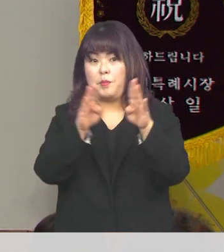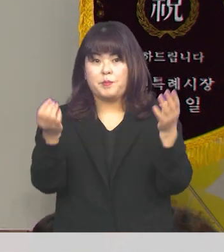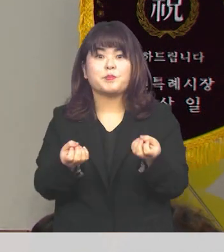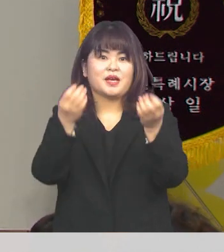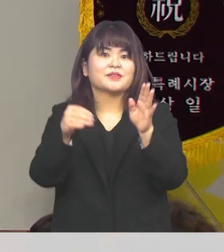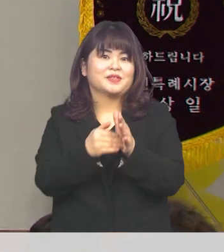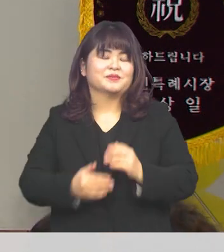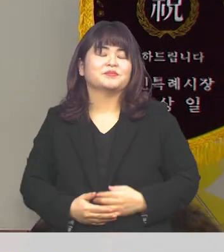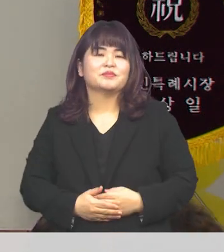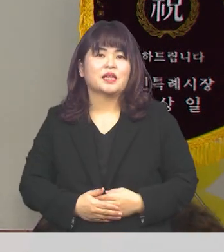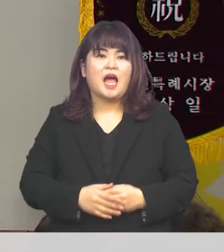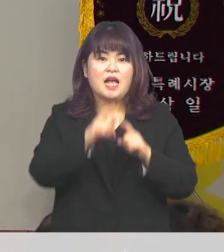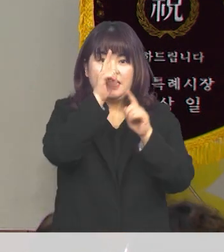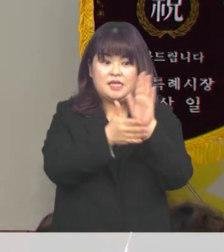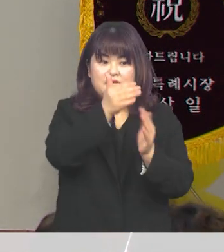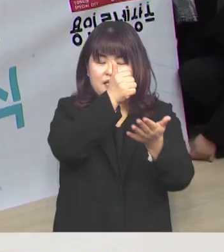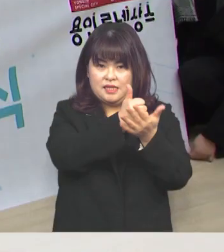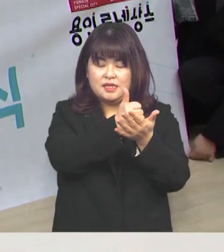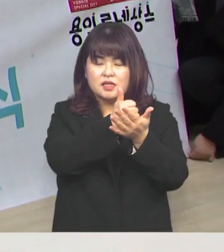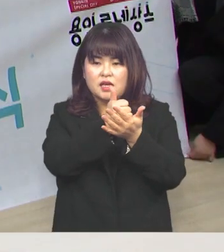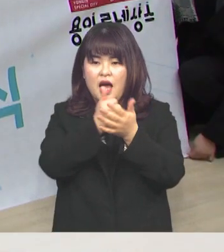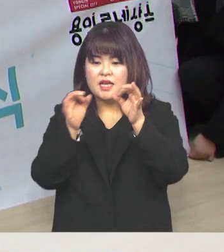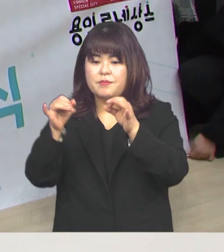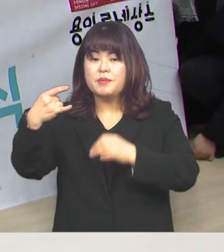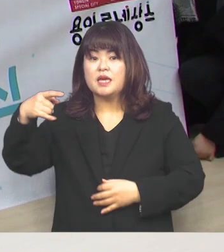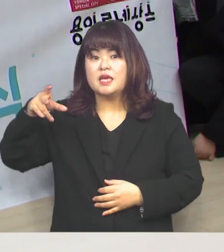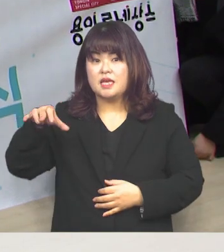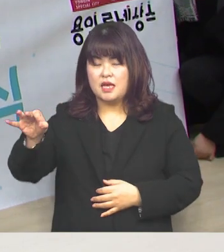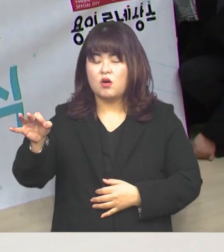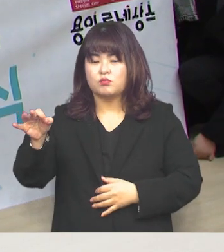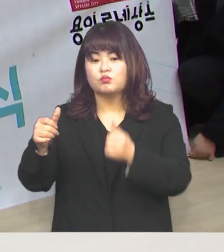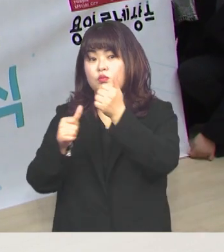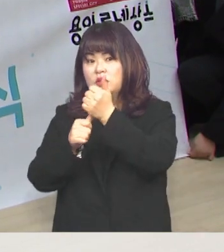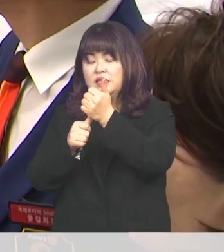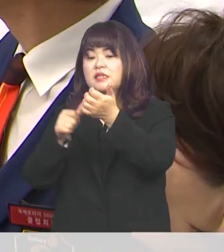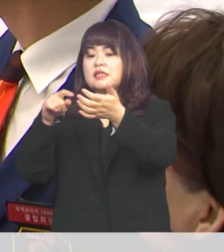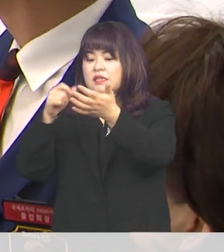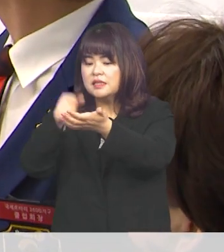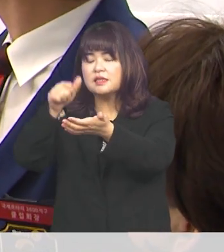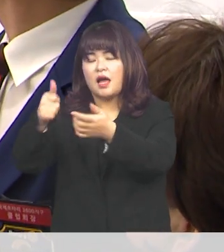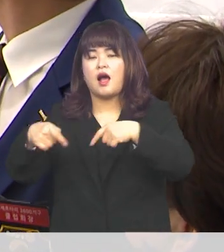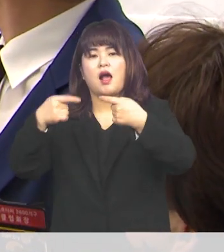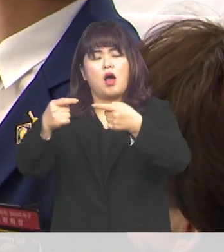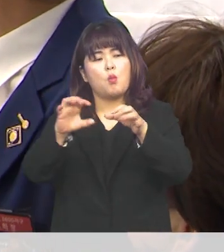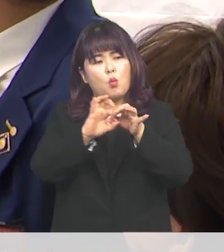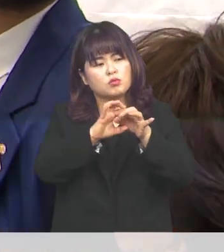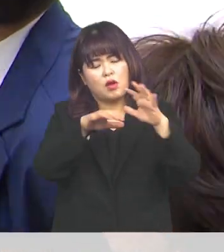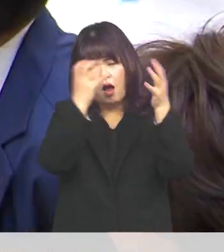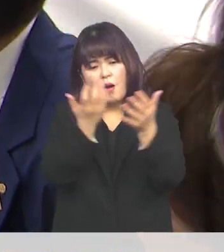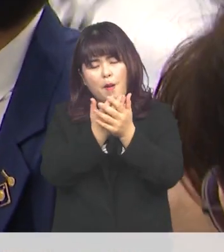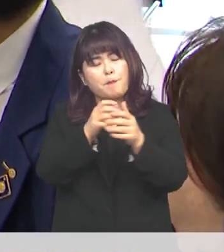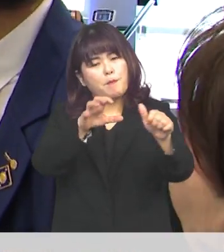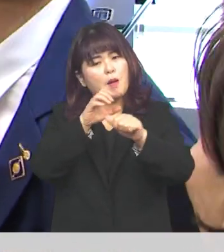개소식에는 이상일 용인특예시장과 김희영부 의장을 비롯한 용인시의회의원, 복지관 이용객 등 약 100여